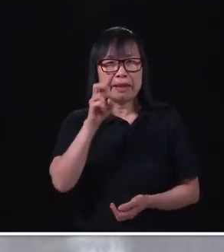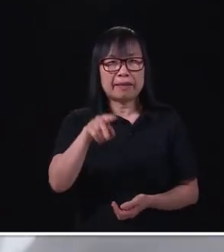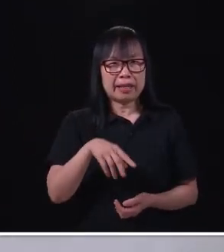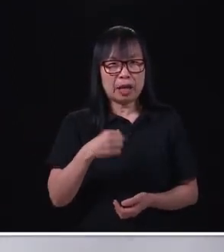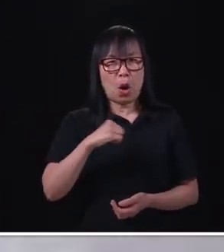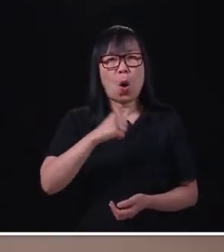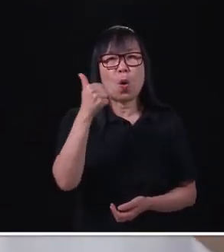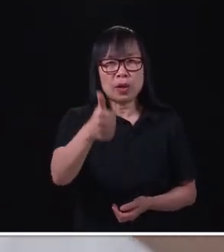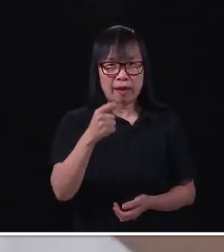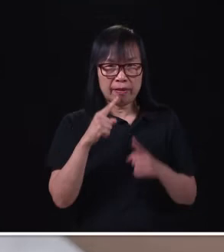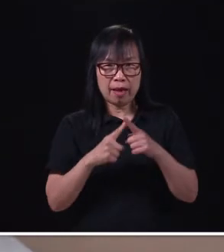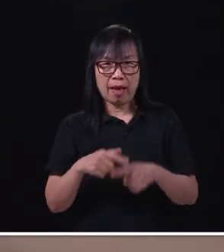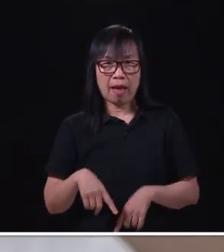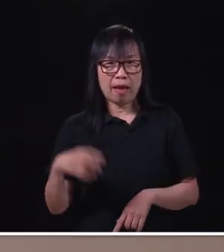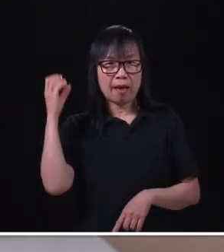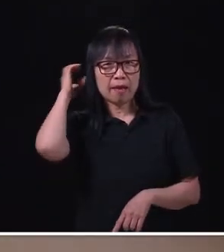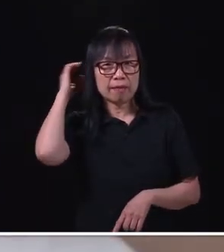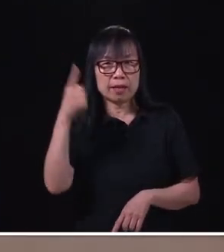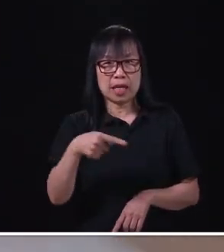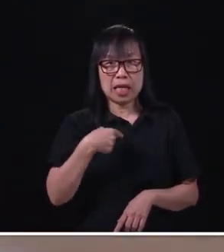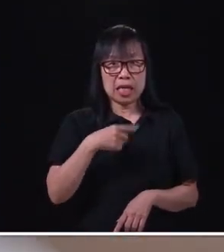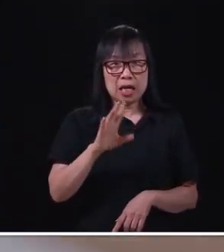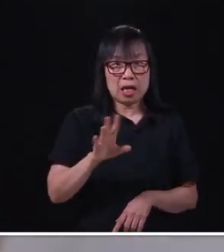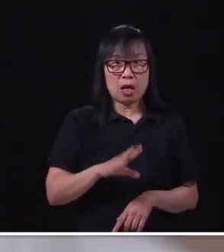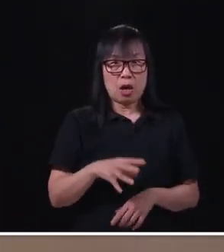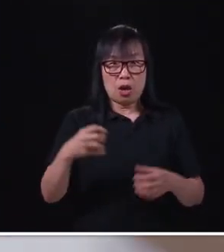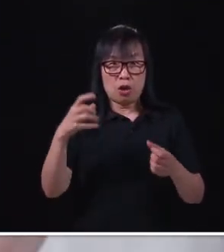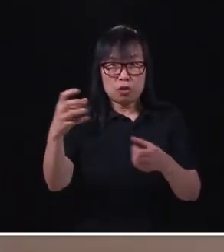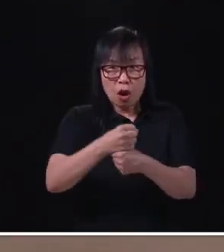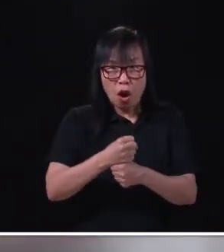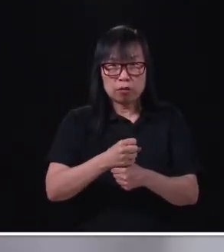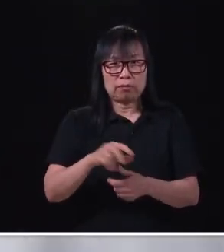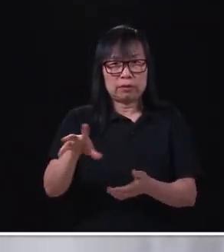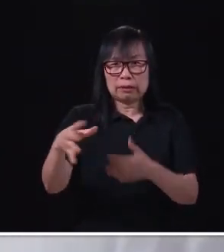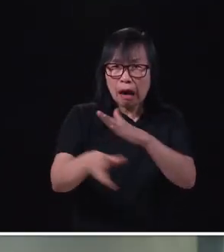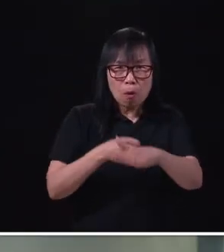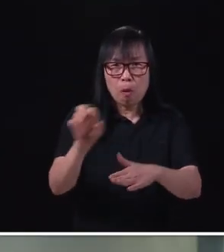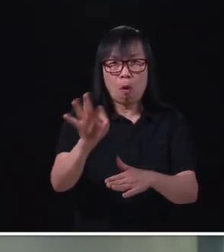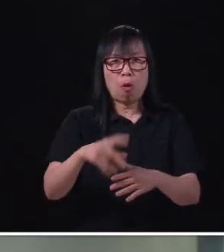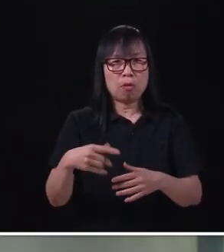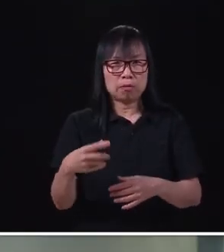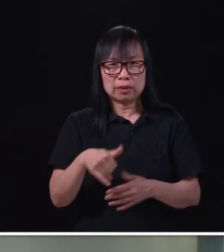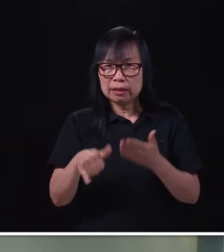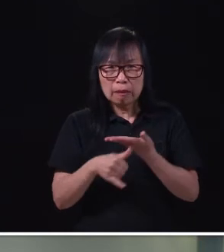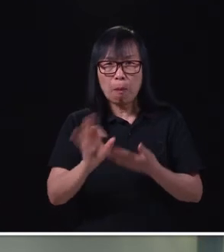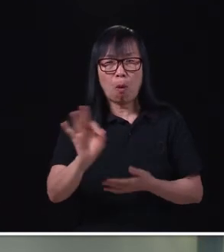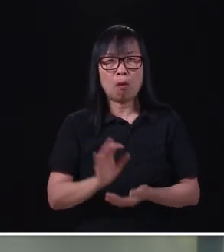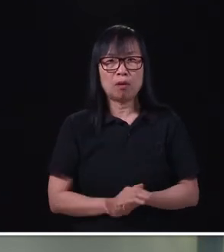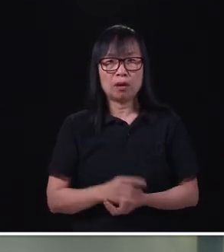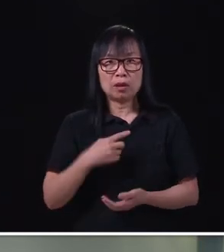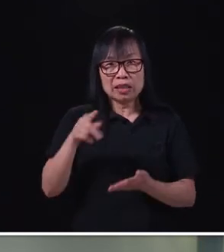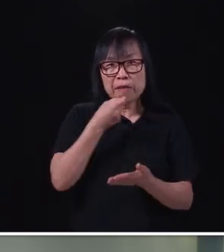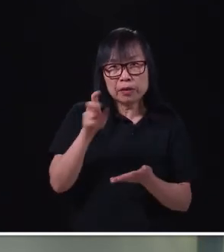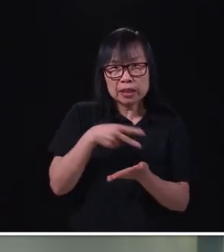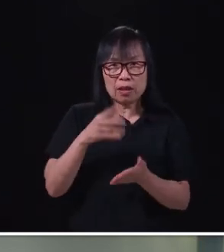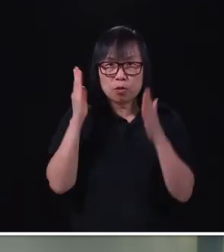睇就知道你好人啦。 伯母，我哋呢度冇偷、冇抢、冇打交、冇剔嘢，净系跳舞嘅啫。 我哋